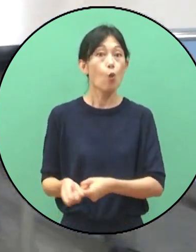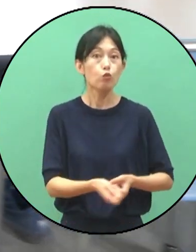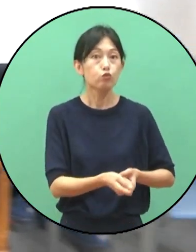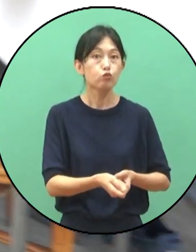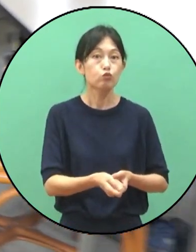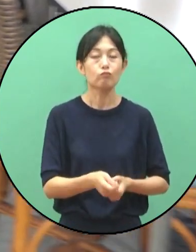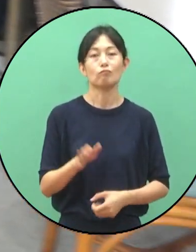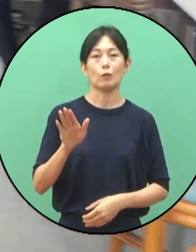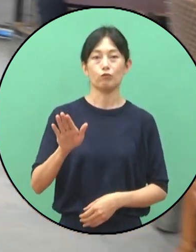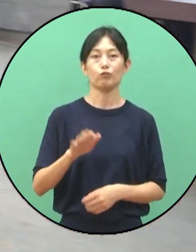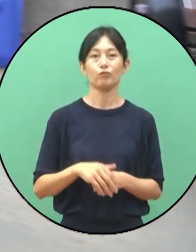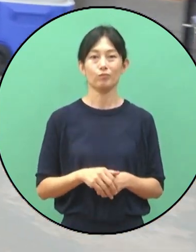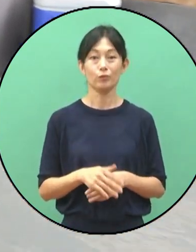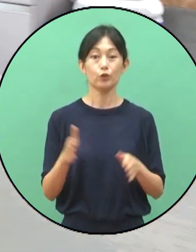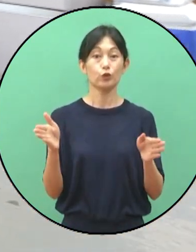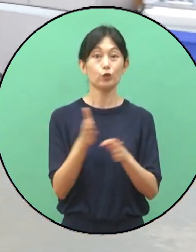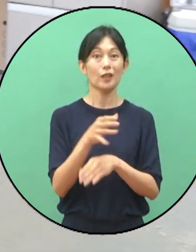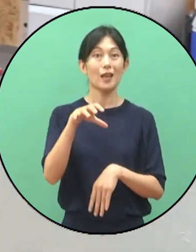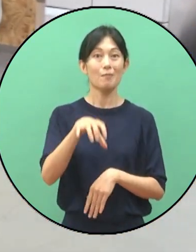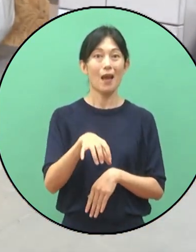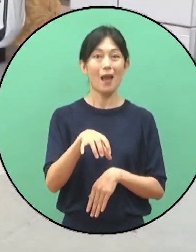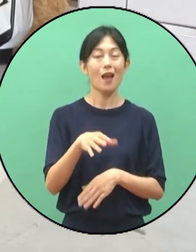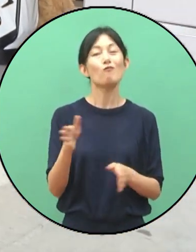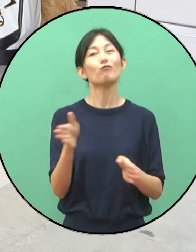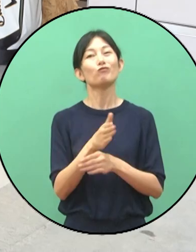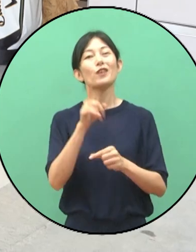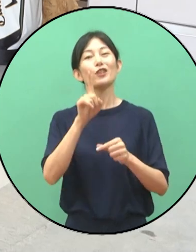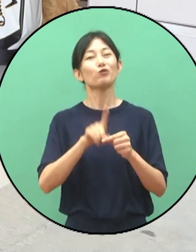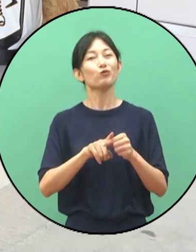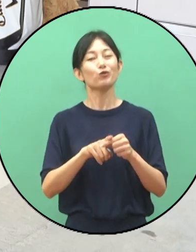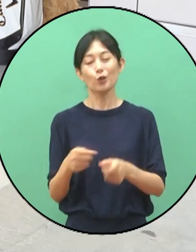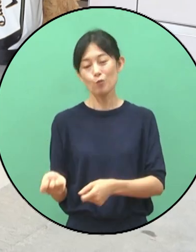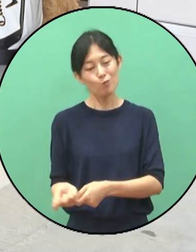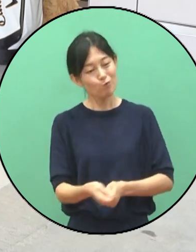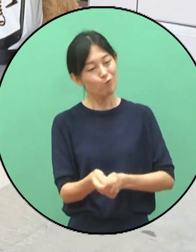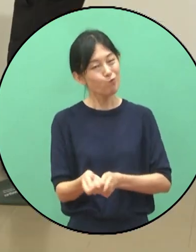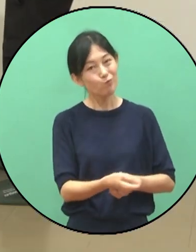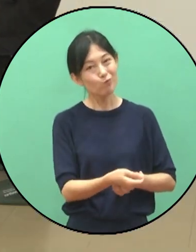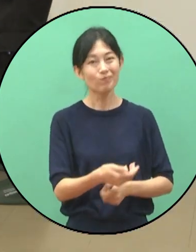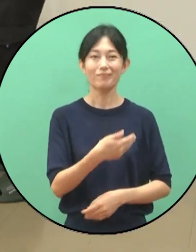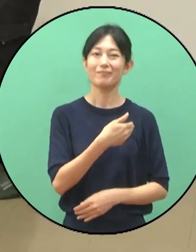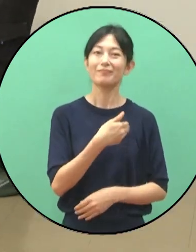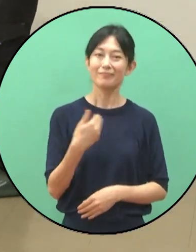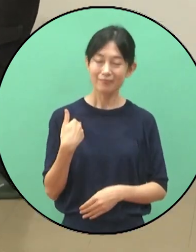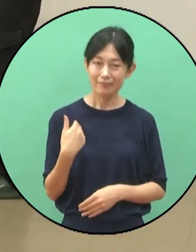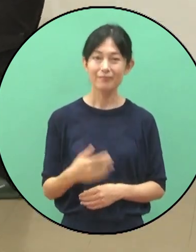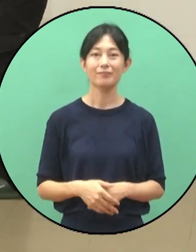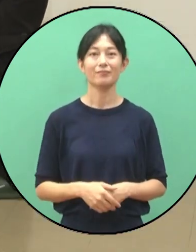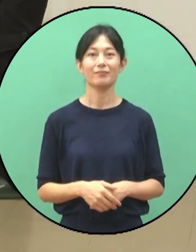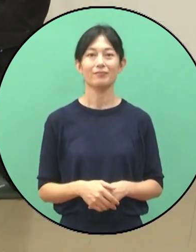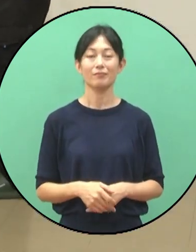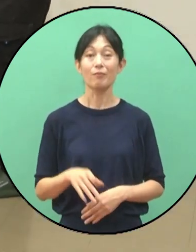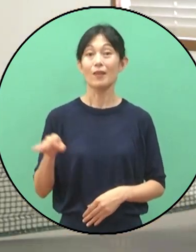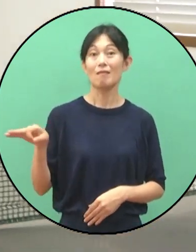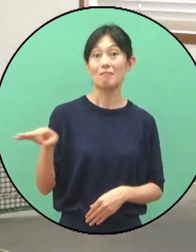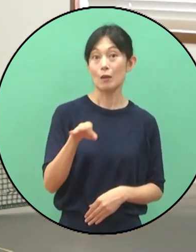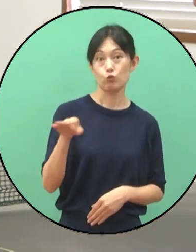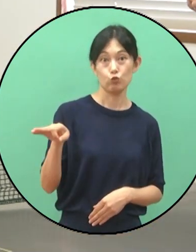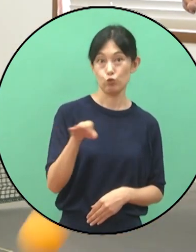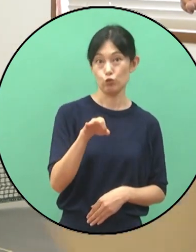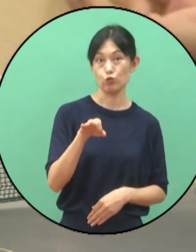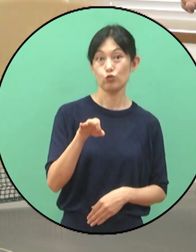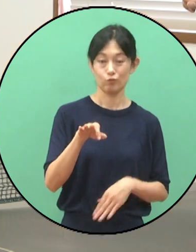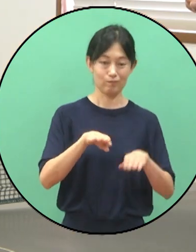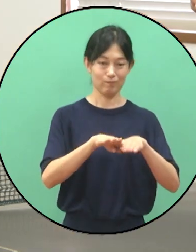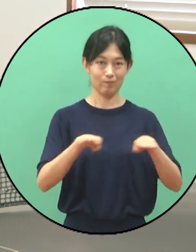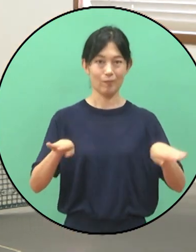して、まあ休憩所で、まあ、休み時間に簡単なゴルフの練習ができたりとか、あとは、まあ、卓球台を、まあ、導